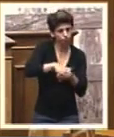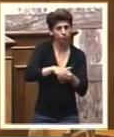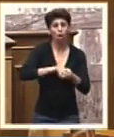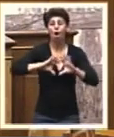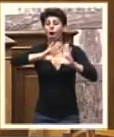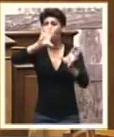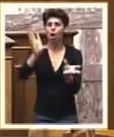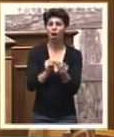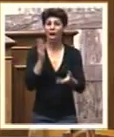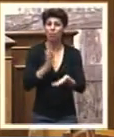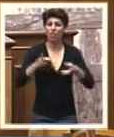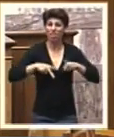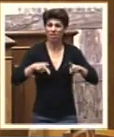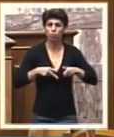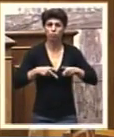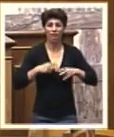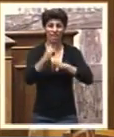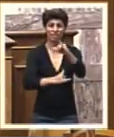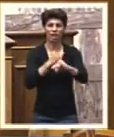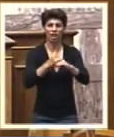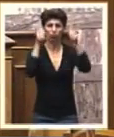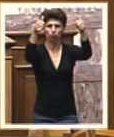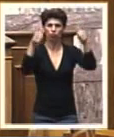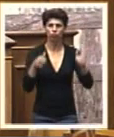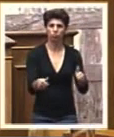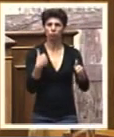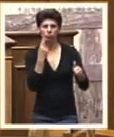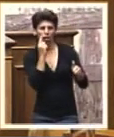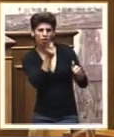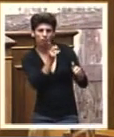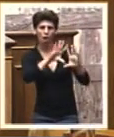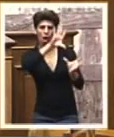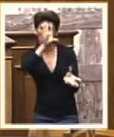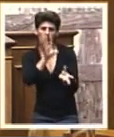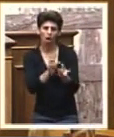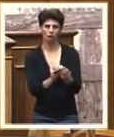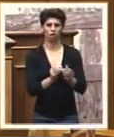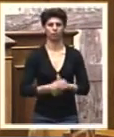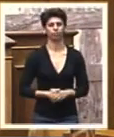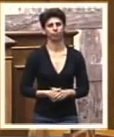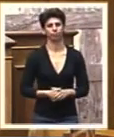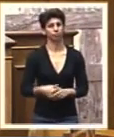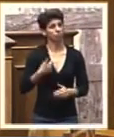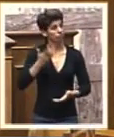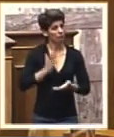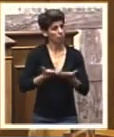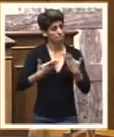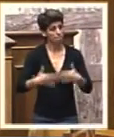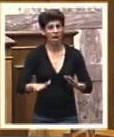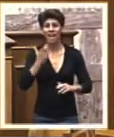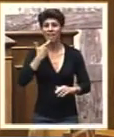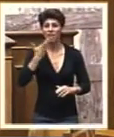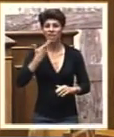των αποφάσεών μας στο διαδίκτυο, να μας κρίνουν, να συμμετέχουν με δημιουργική κριτική, με την απόφασή μας να κατεβάσουμε το ηλικιακό